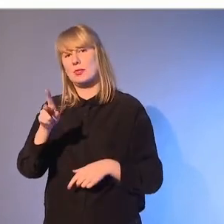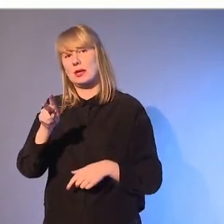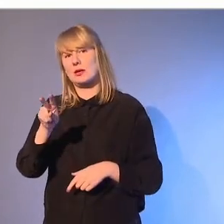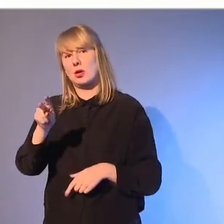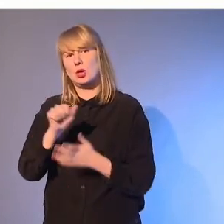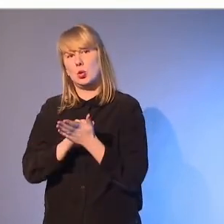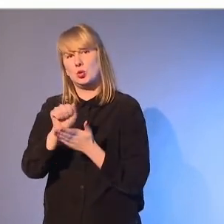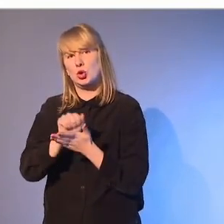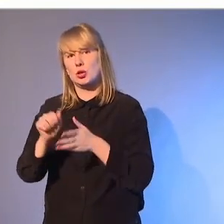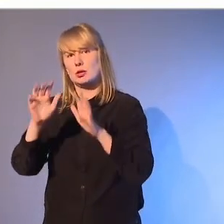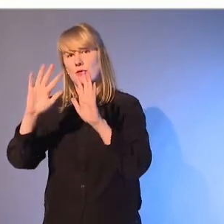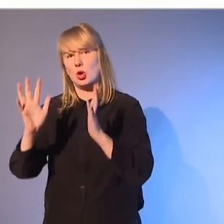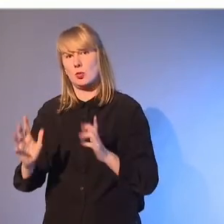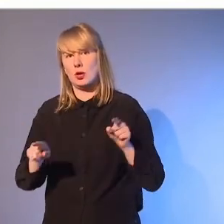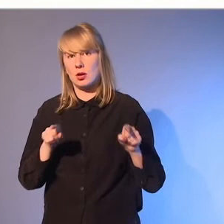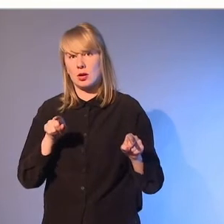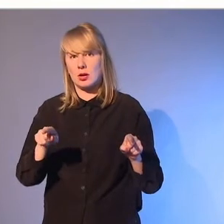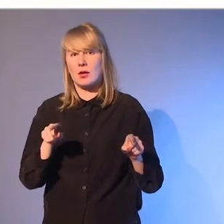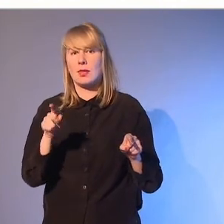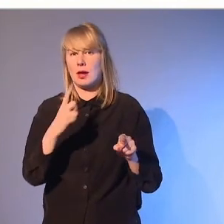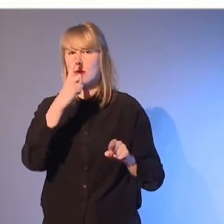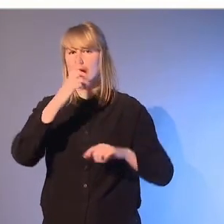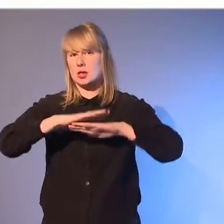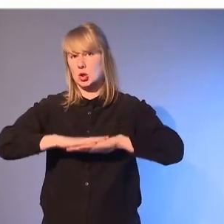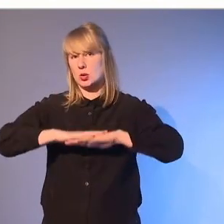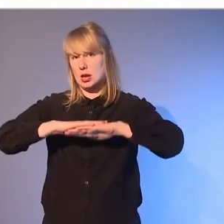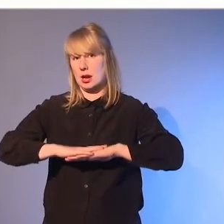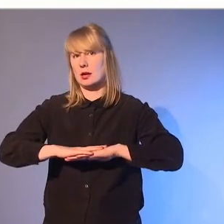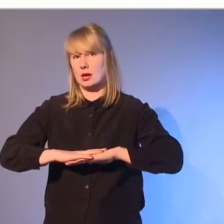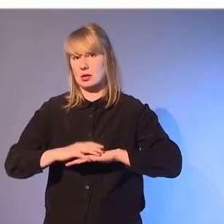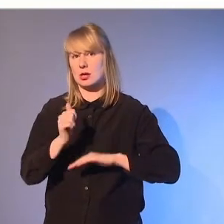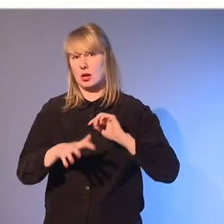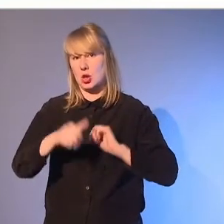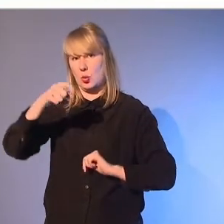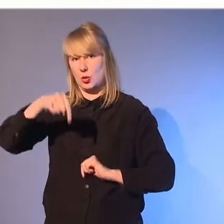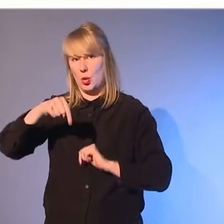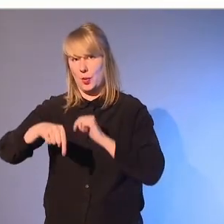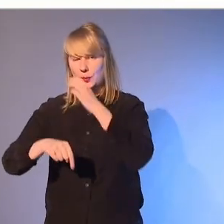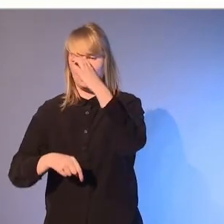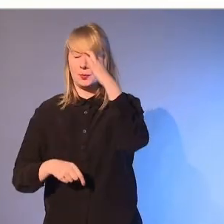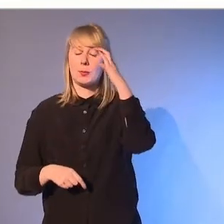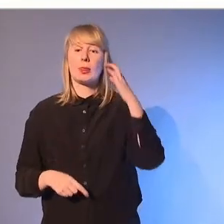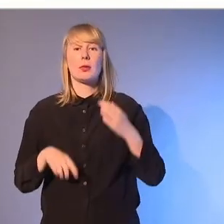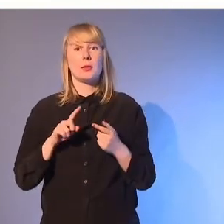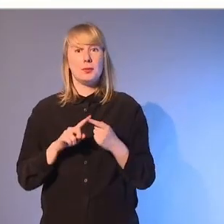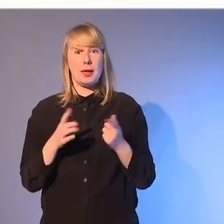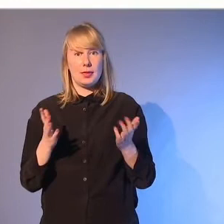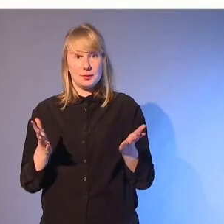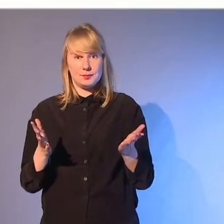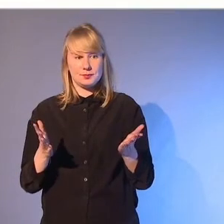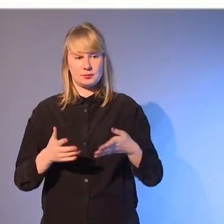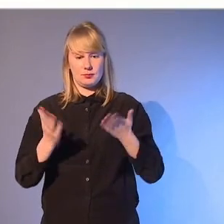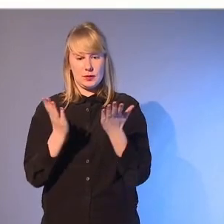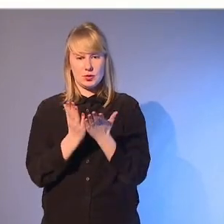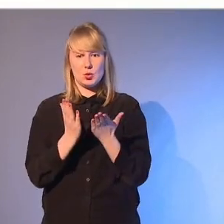uttrykksformer. Det er kanskje det mest grunnleggende vi skal ta tak i. Men så er det jo sånn da at